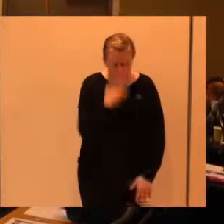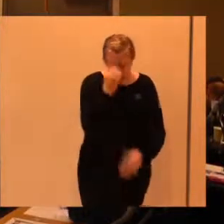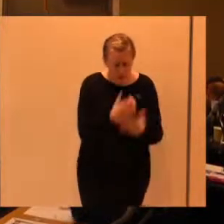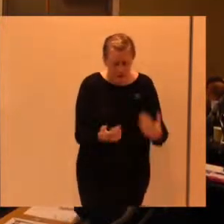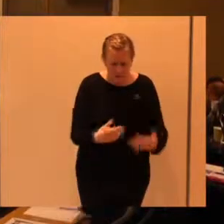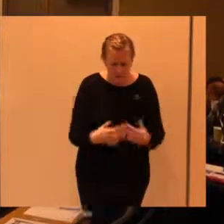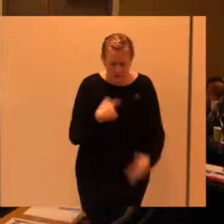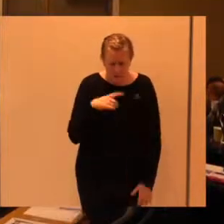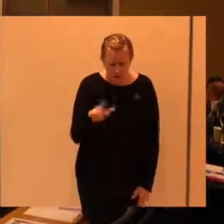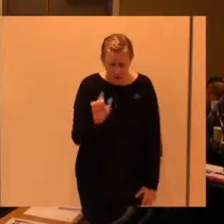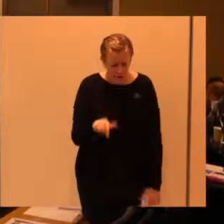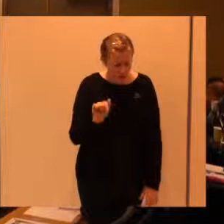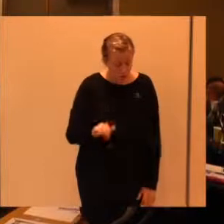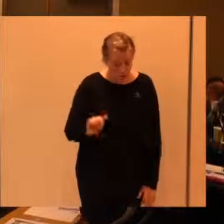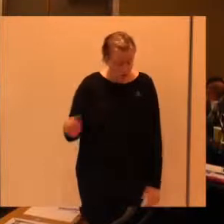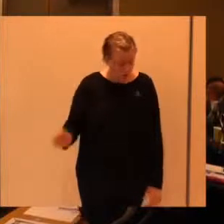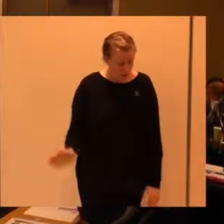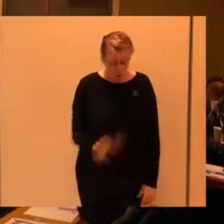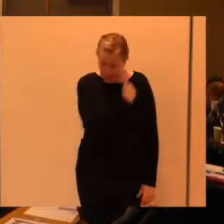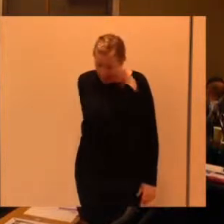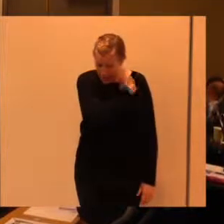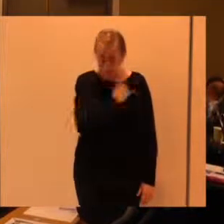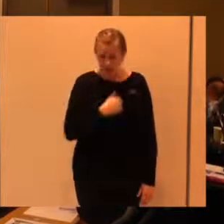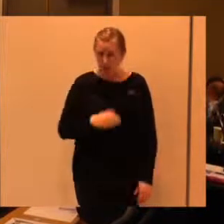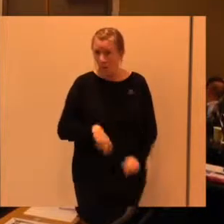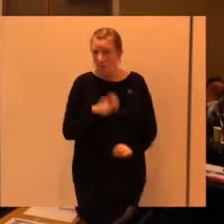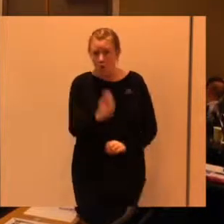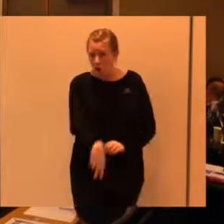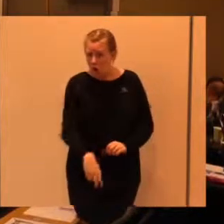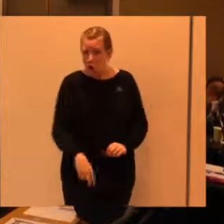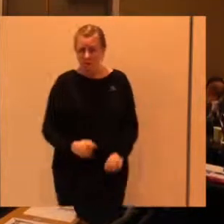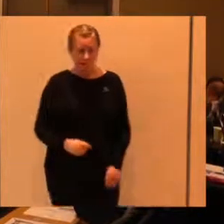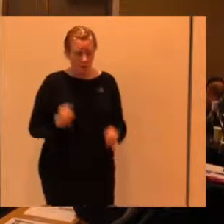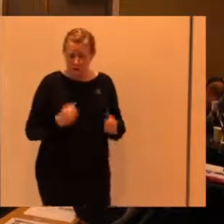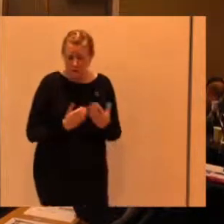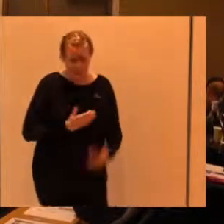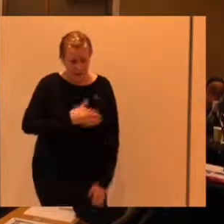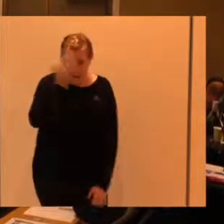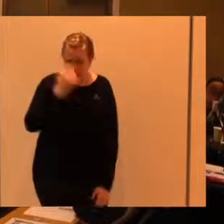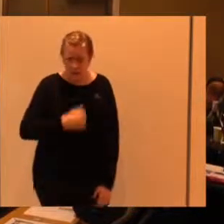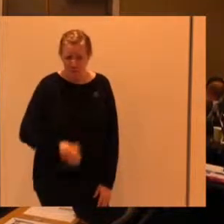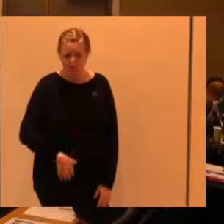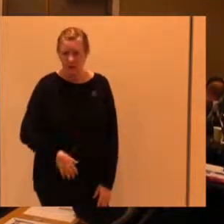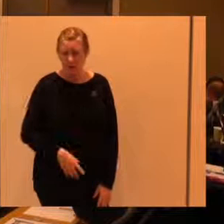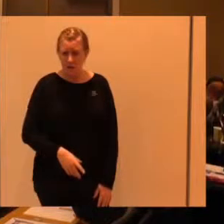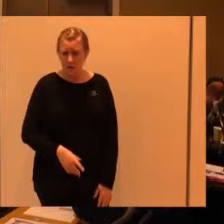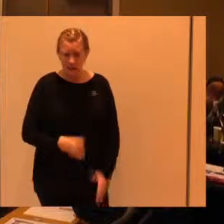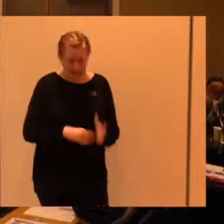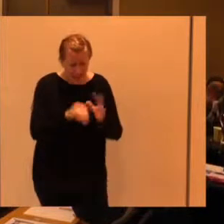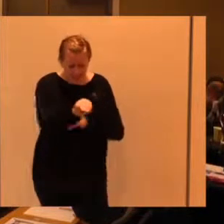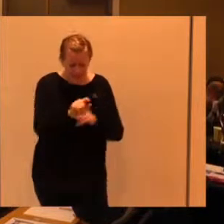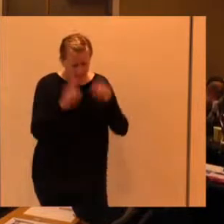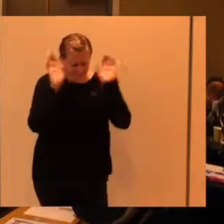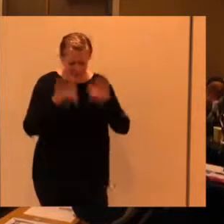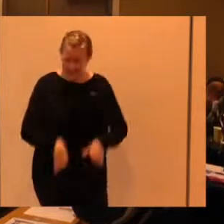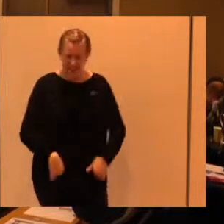ens varför jag började göra någonting. Eller jag orkar inte igenom en process. Jag kan inte publicera det här jag tänkte göra på